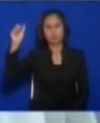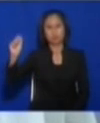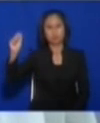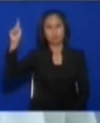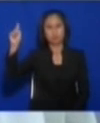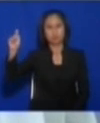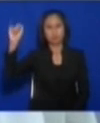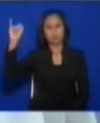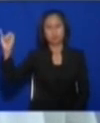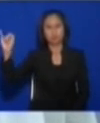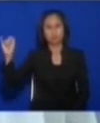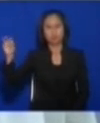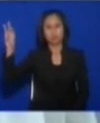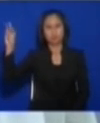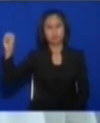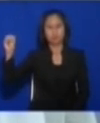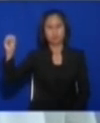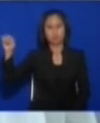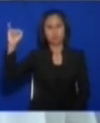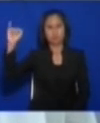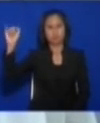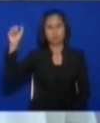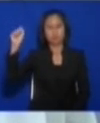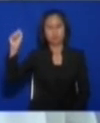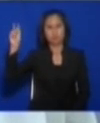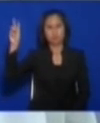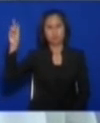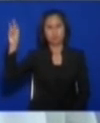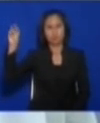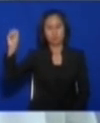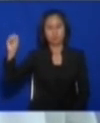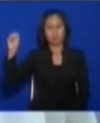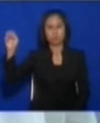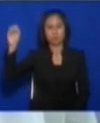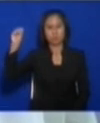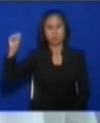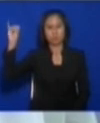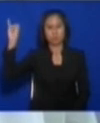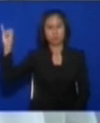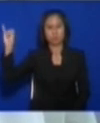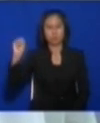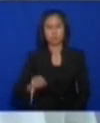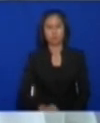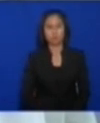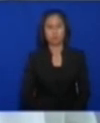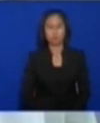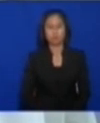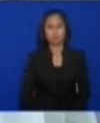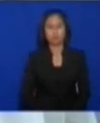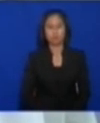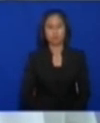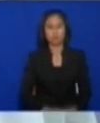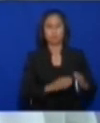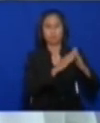menuju kota Tegal yang aman dan Sentosa pemahaman Sentosa itu sendiri kami